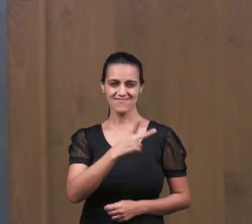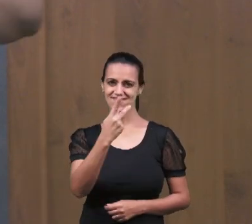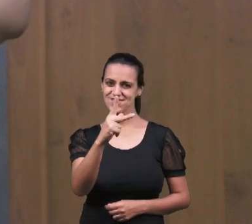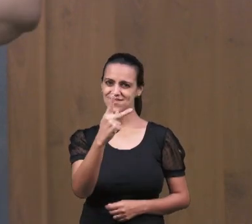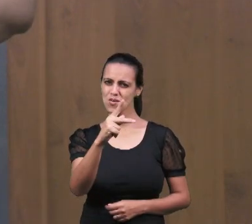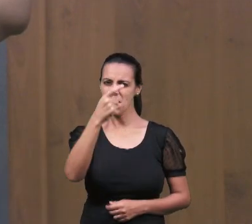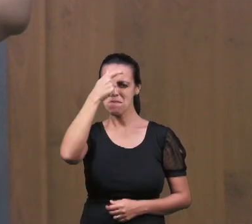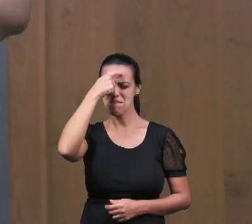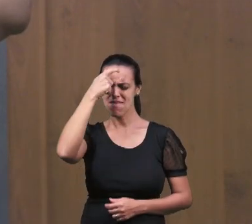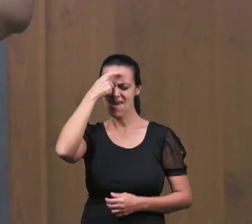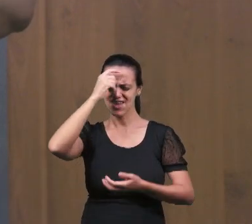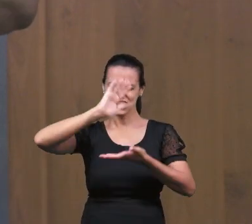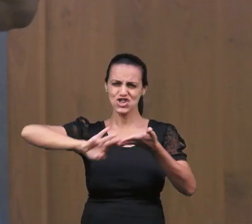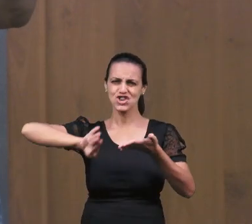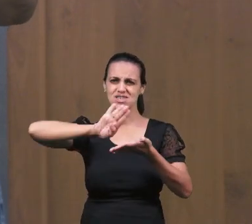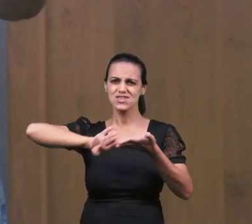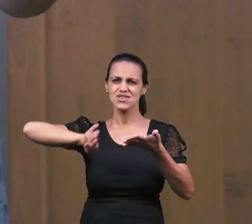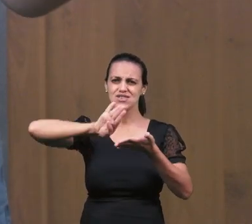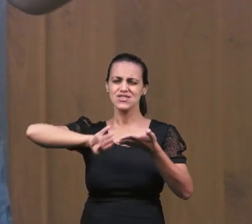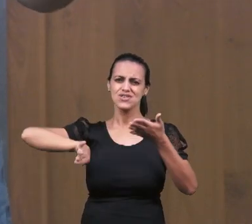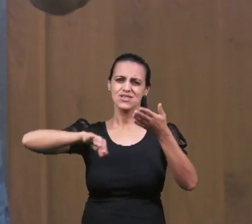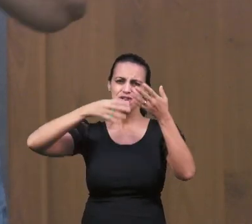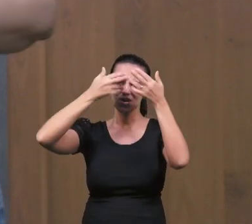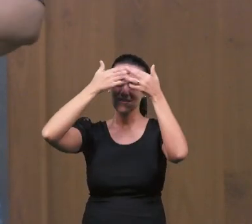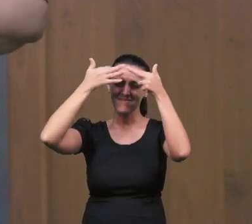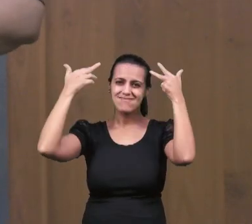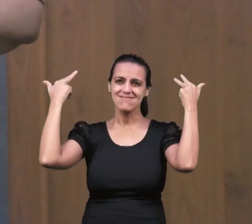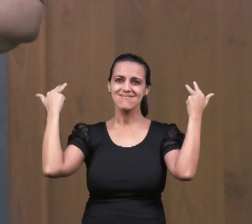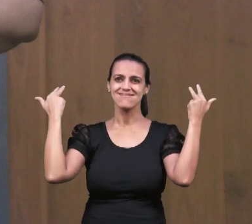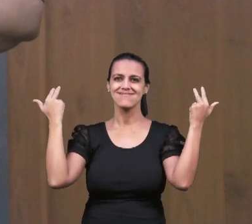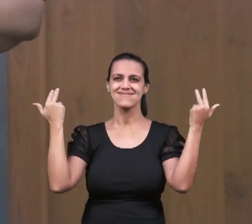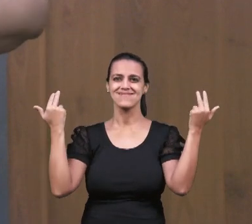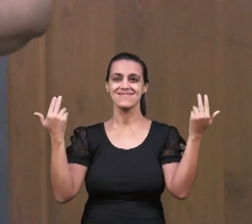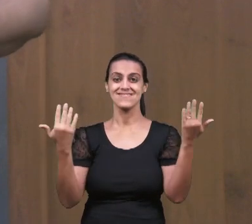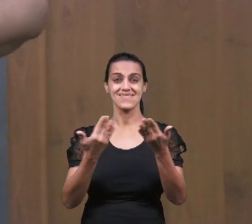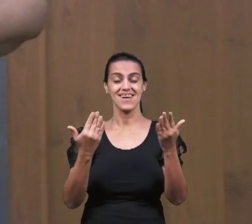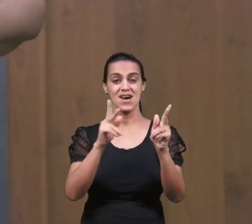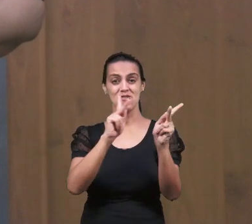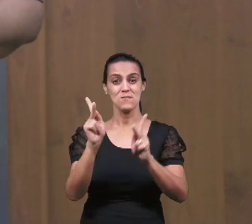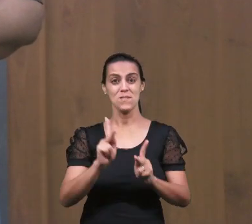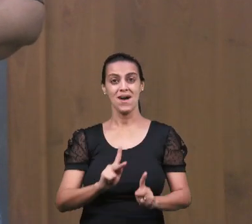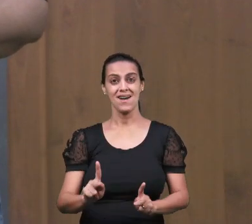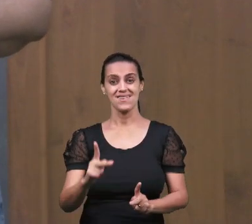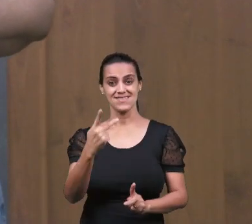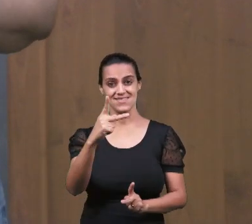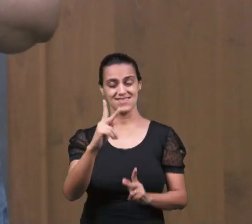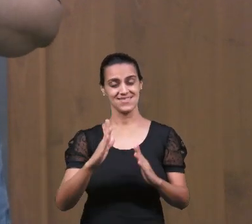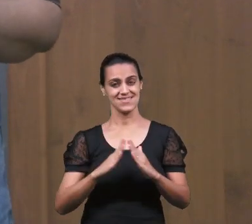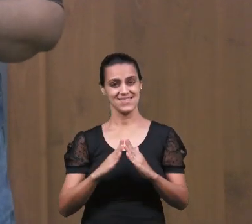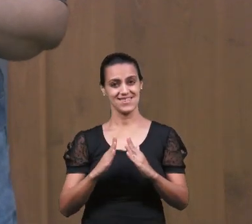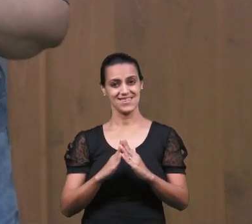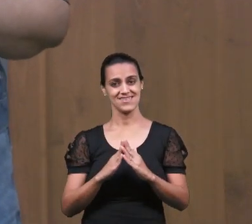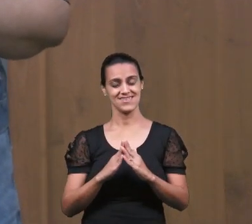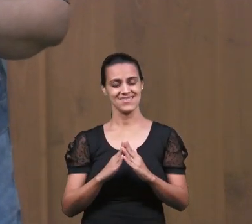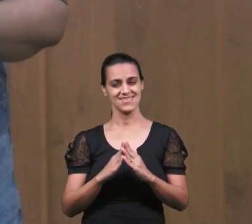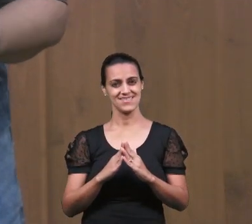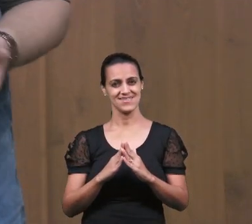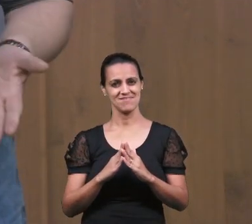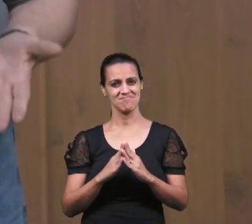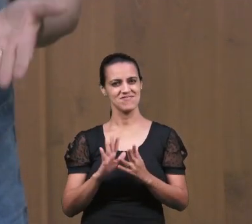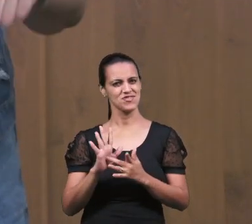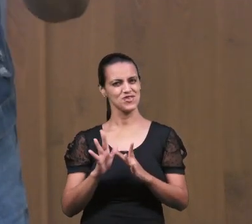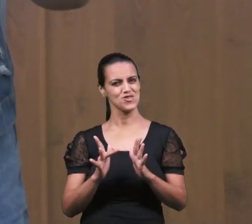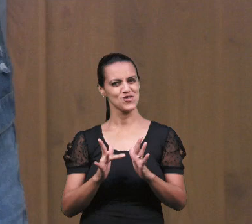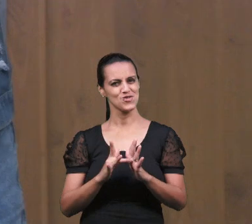Jésus. C'est lui qui peut pardonner vos péchés, transformer votre vie, délivrer votre